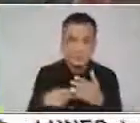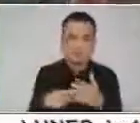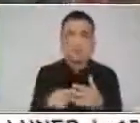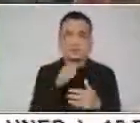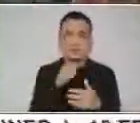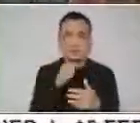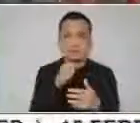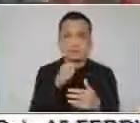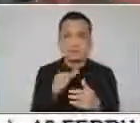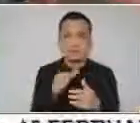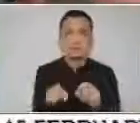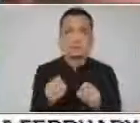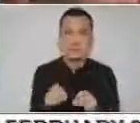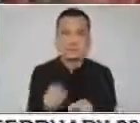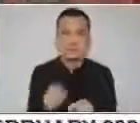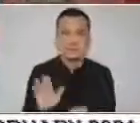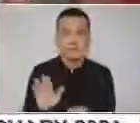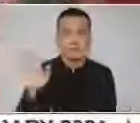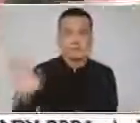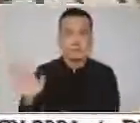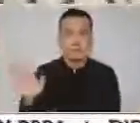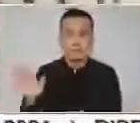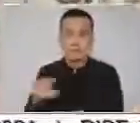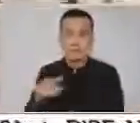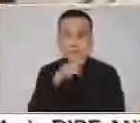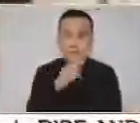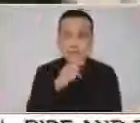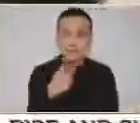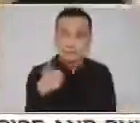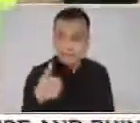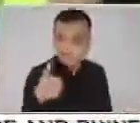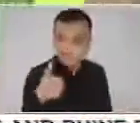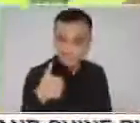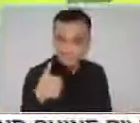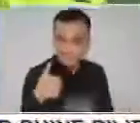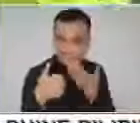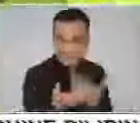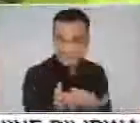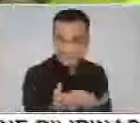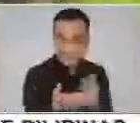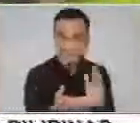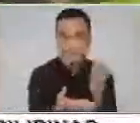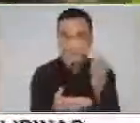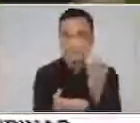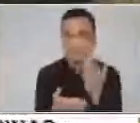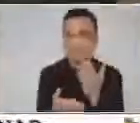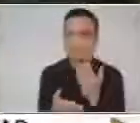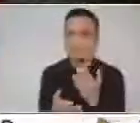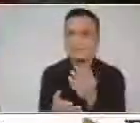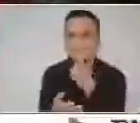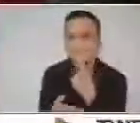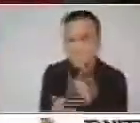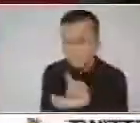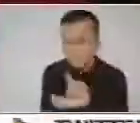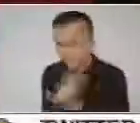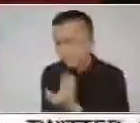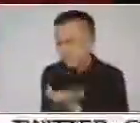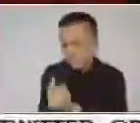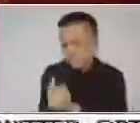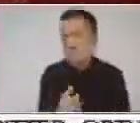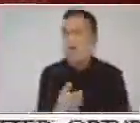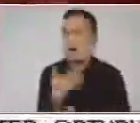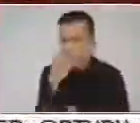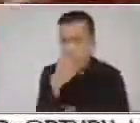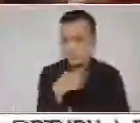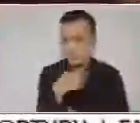konti. Ah, sa antok lang. Sige, matulog ka, sir, ha? Para masayang buhay, may energy. Okay, thank you, sir. Dako tayo